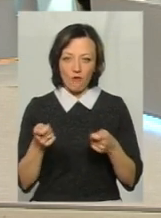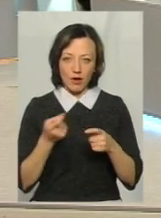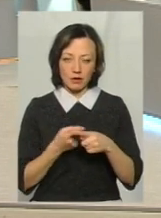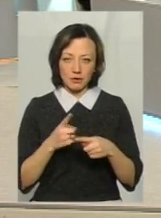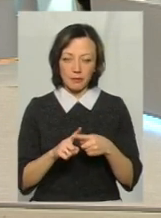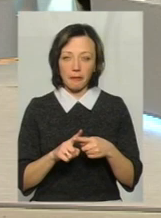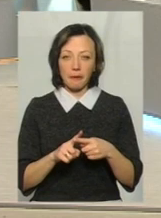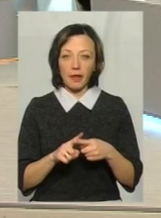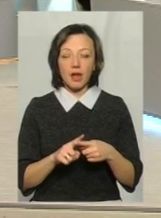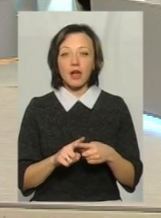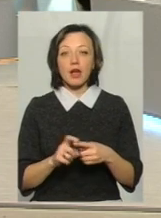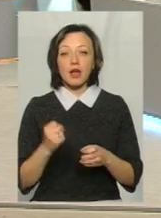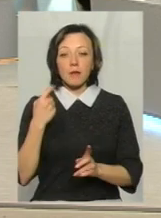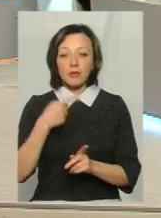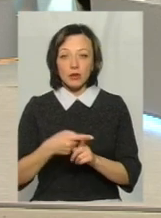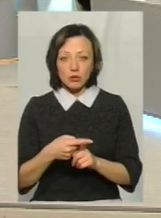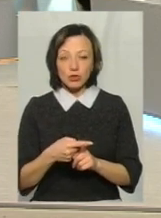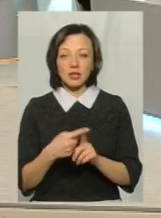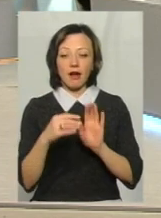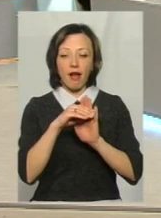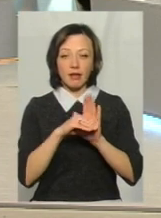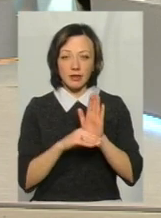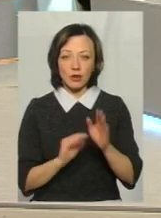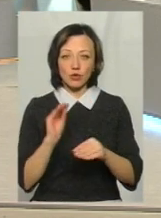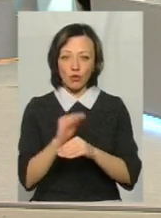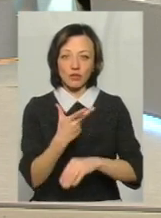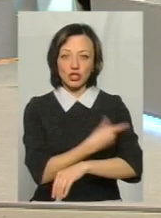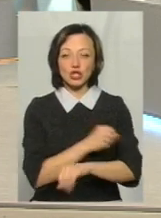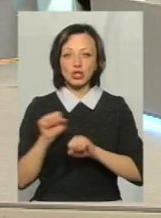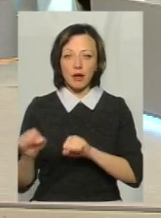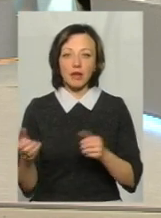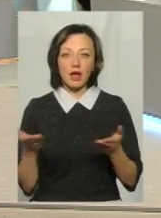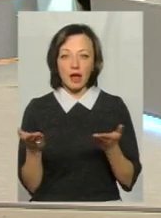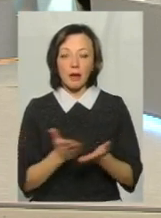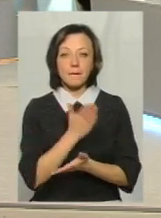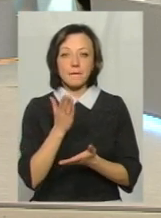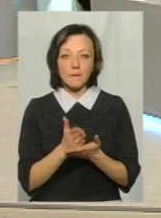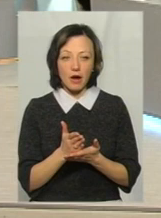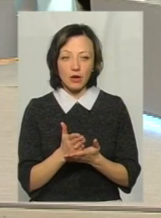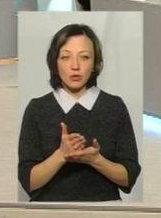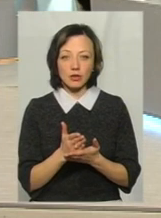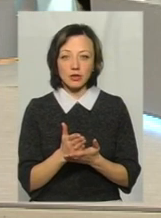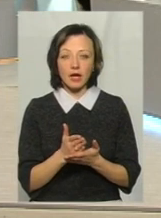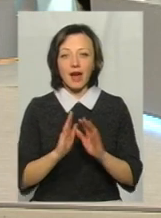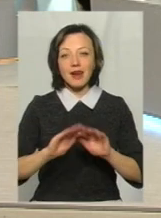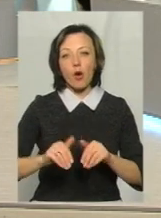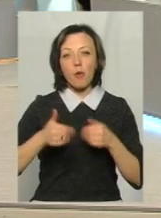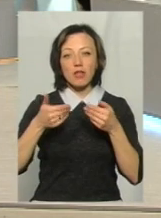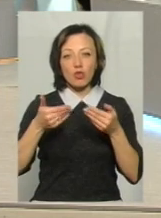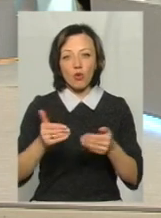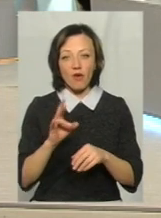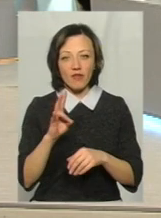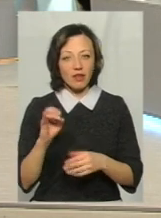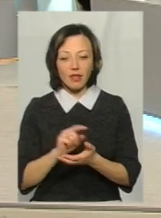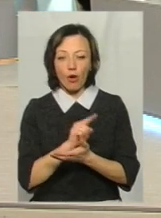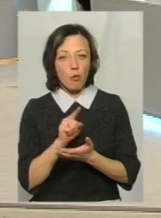керувати. Крім того, в календарі профілактичних щеплень ще є додаткові щеплення, які мають таку назву рекомендовані. Вони не